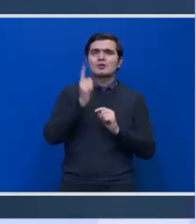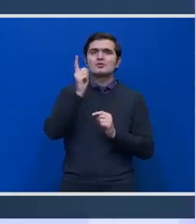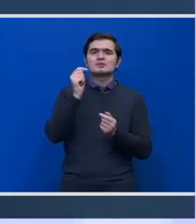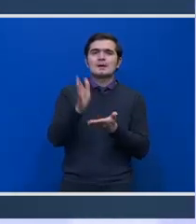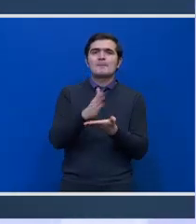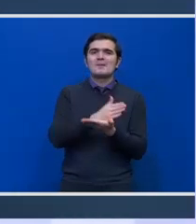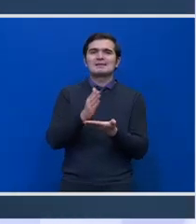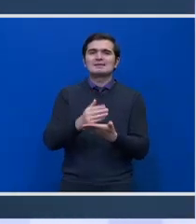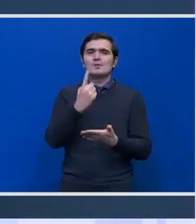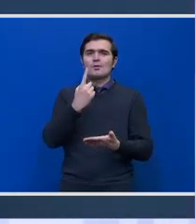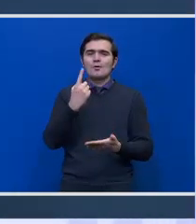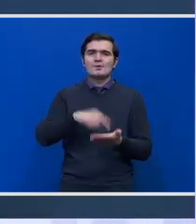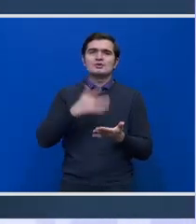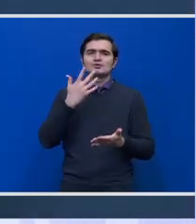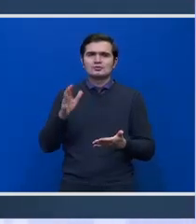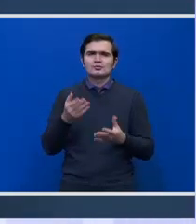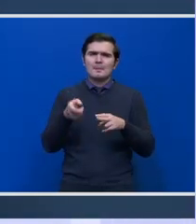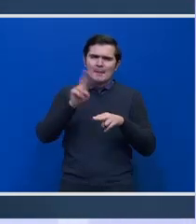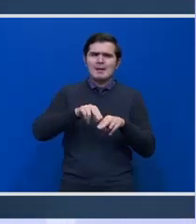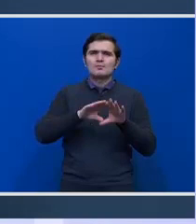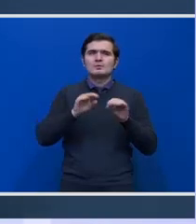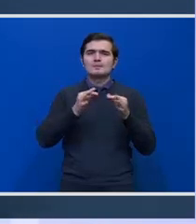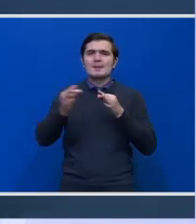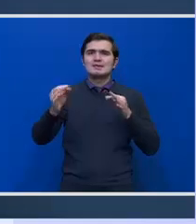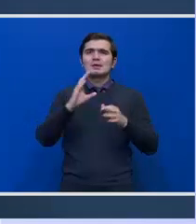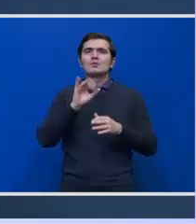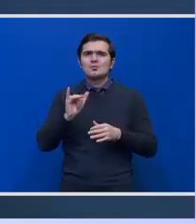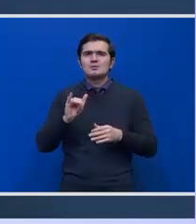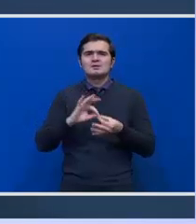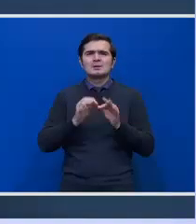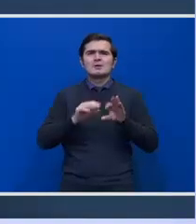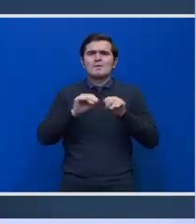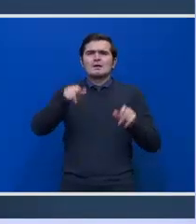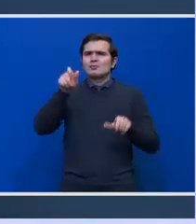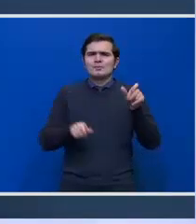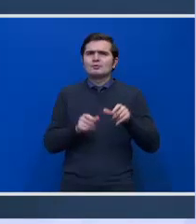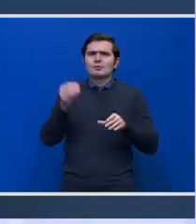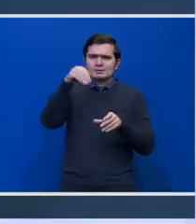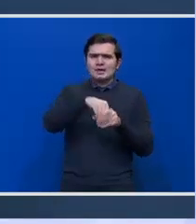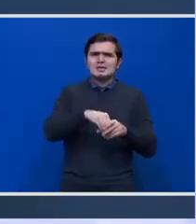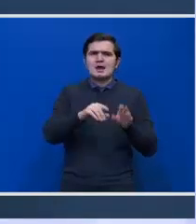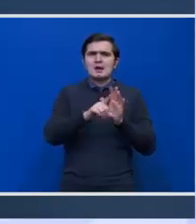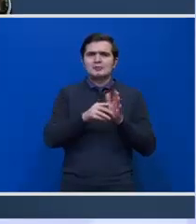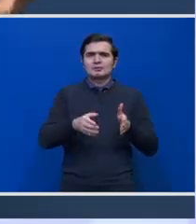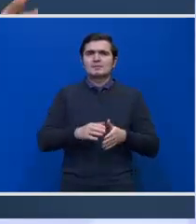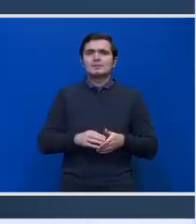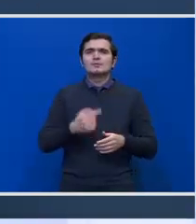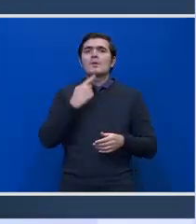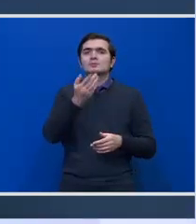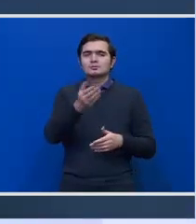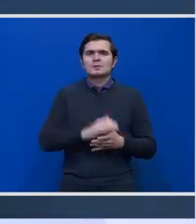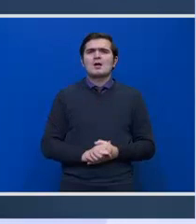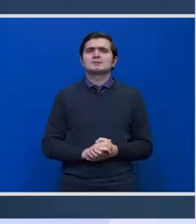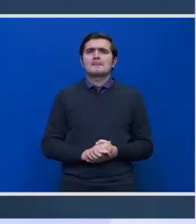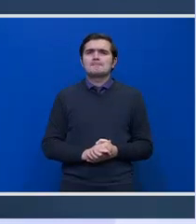1500 mai mult, mult mai mulți metri cub și practic foarte multe persoane vor intra. Cum spuneți dumneavoastră, ca fiecare